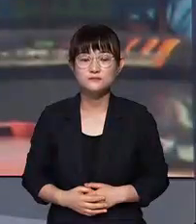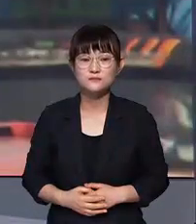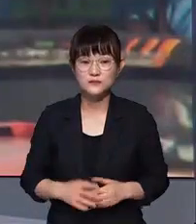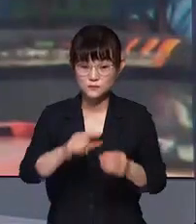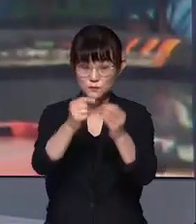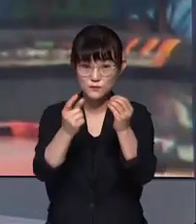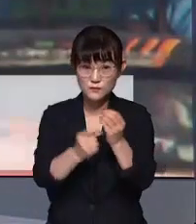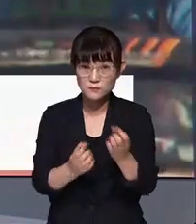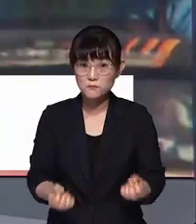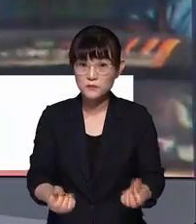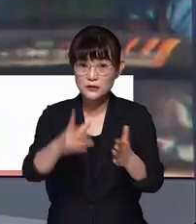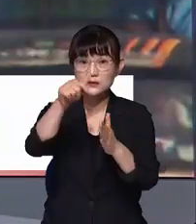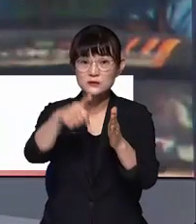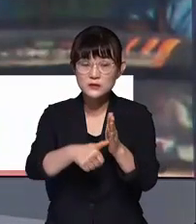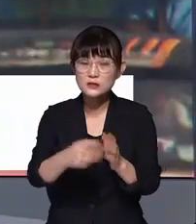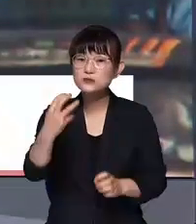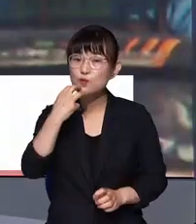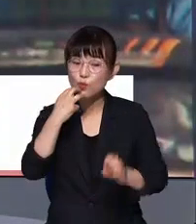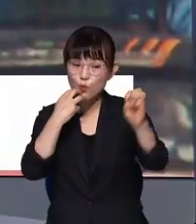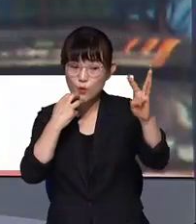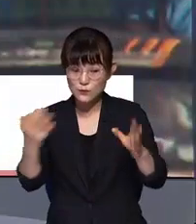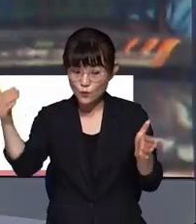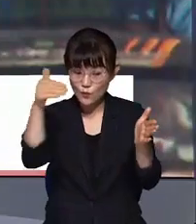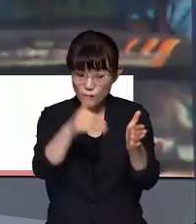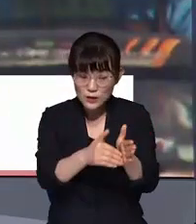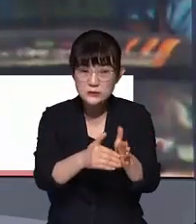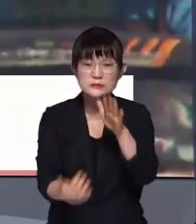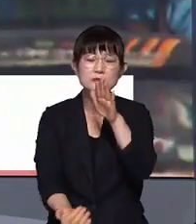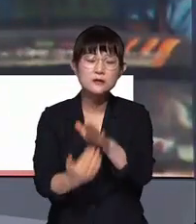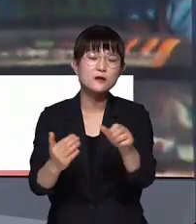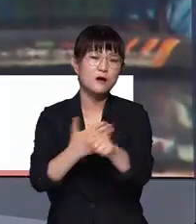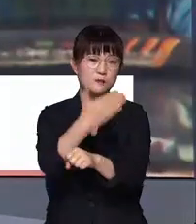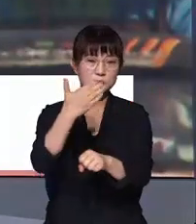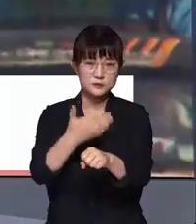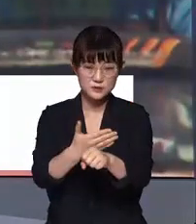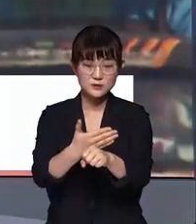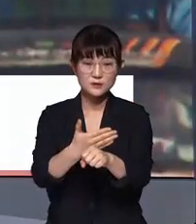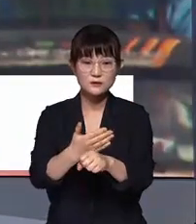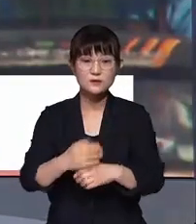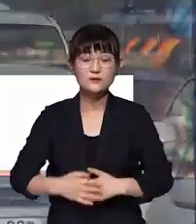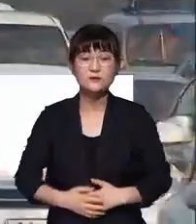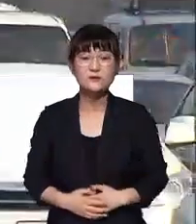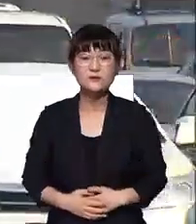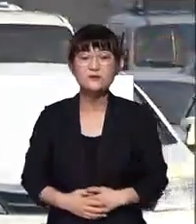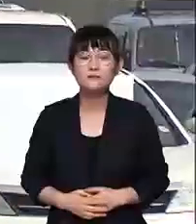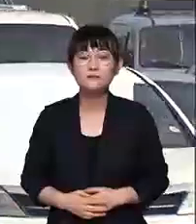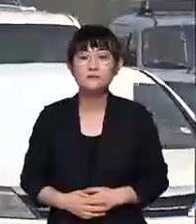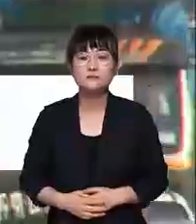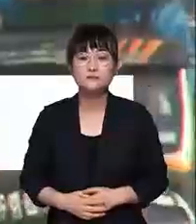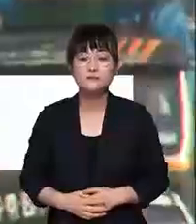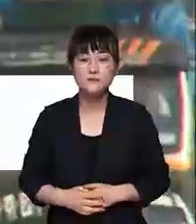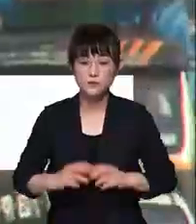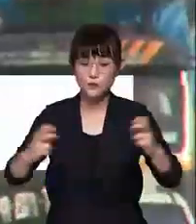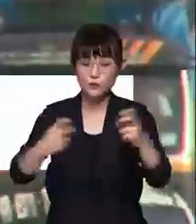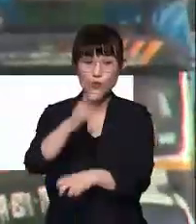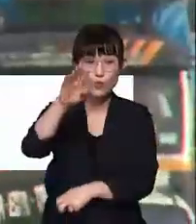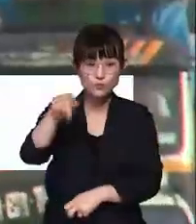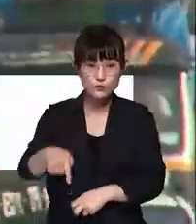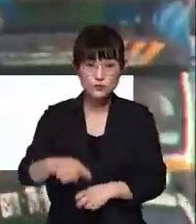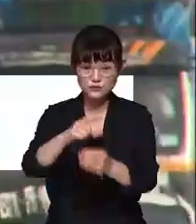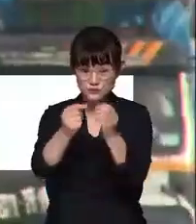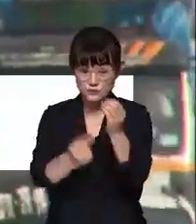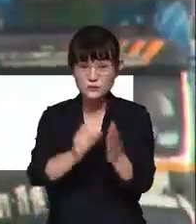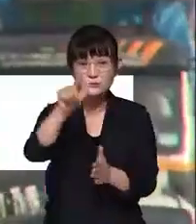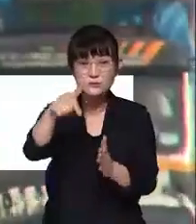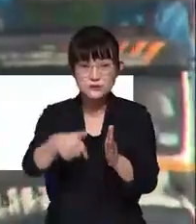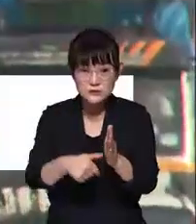이번 추석 연휴 기간 서울에서 광주까지는 최대 9시간이 소요될 것으로 전망됩니다. 국토교통부는 추석 연휴